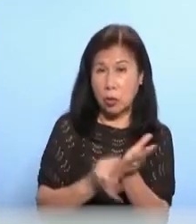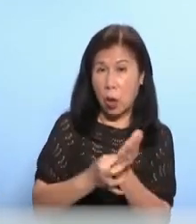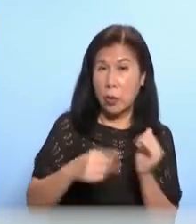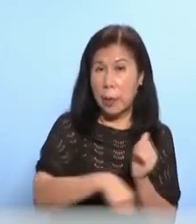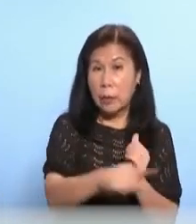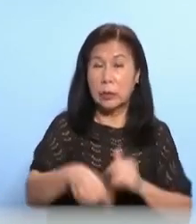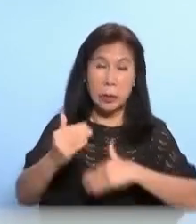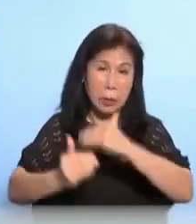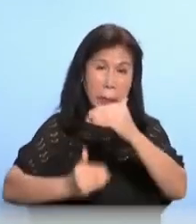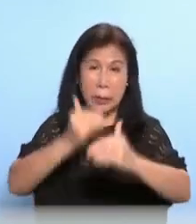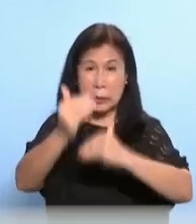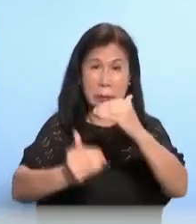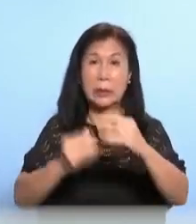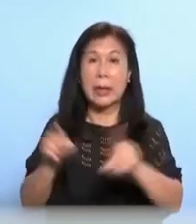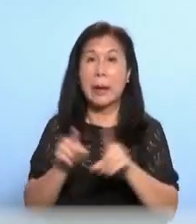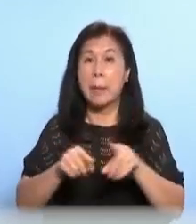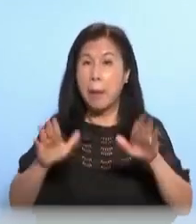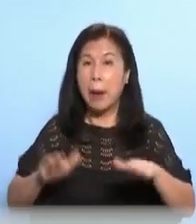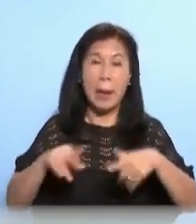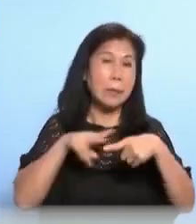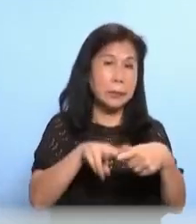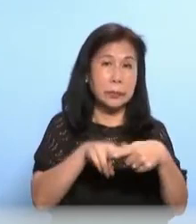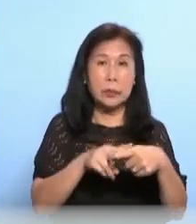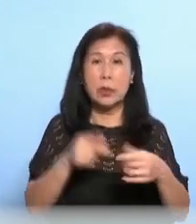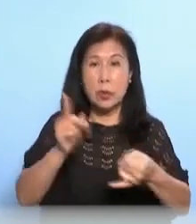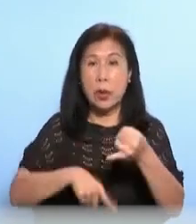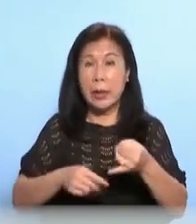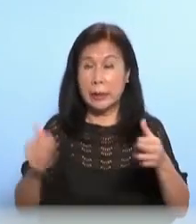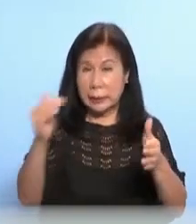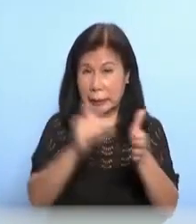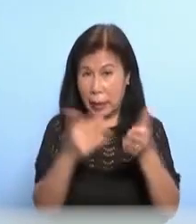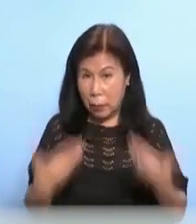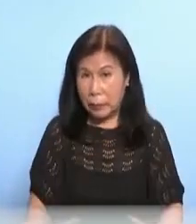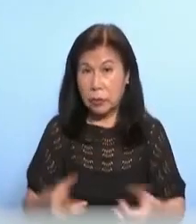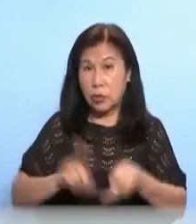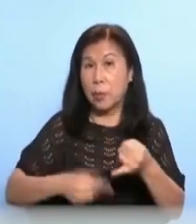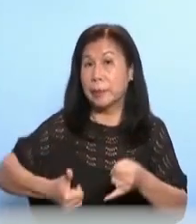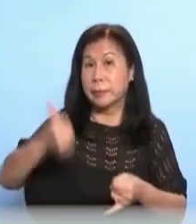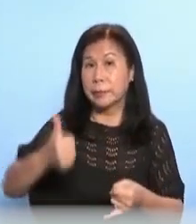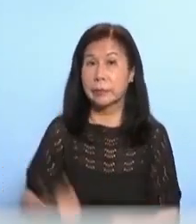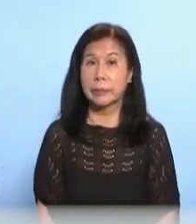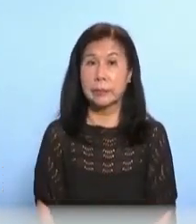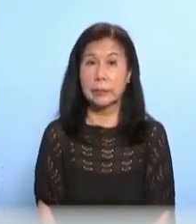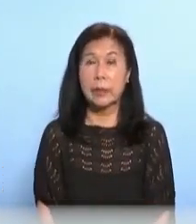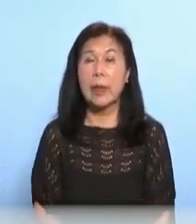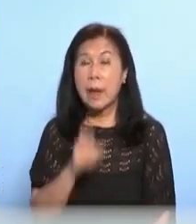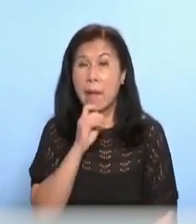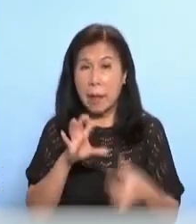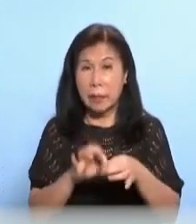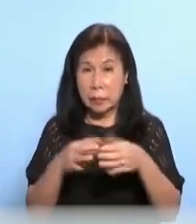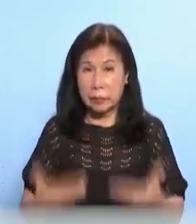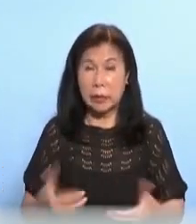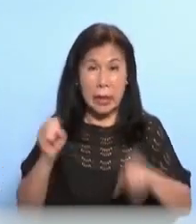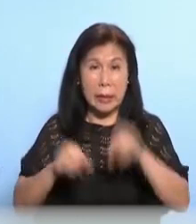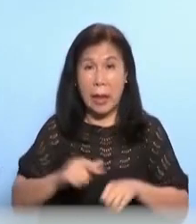是循序漸進地去推行，才會有今天那麼好的成效。所以呢是有關今次垃